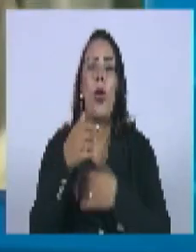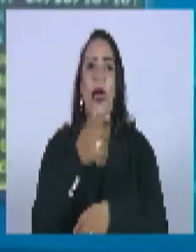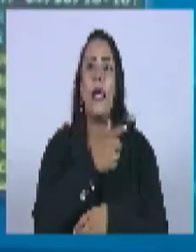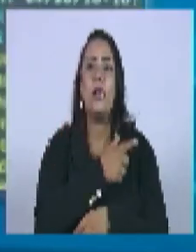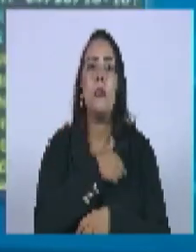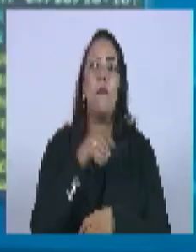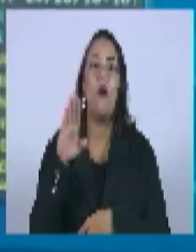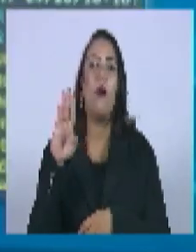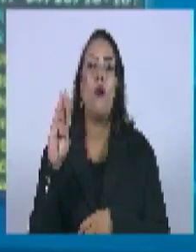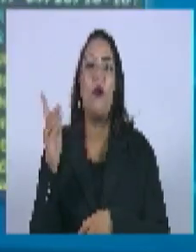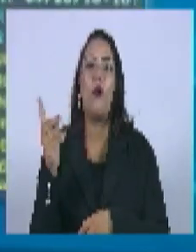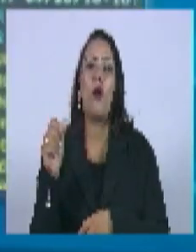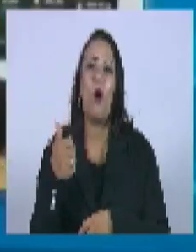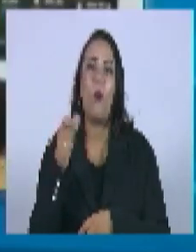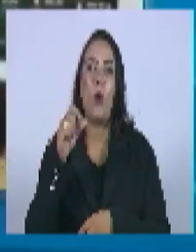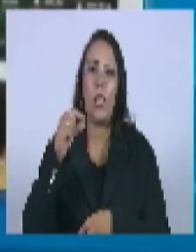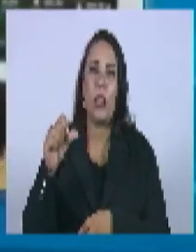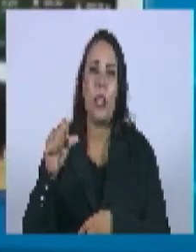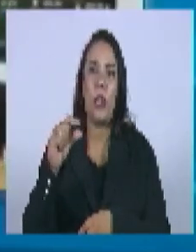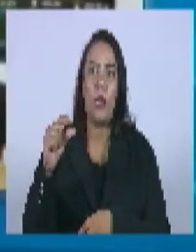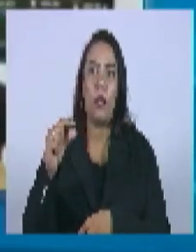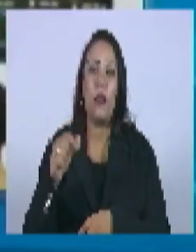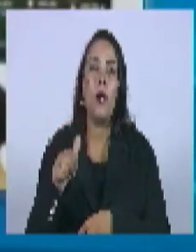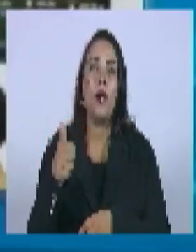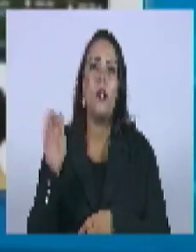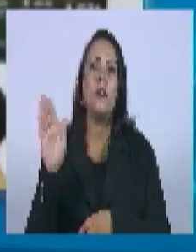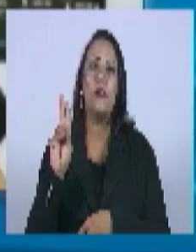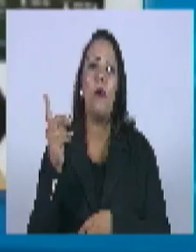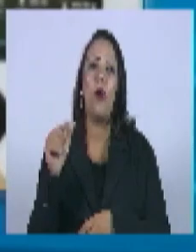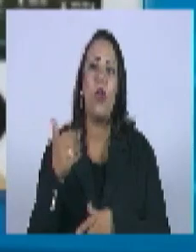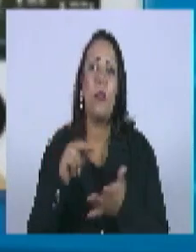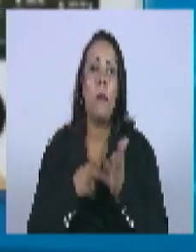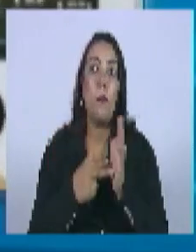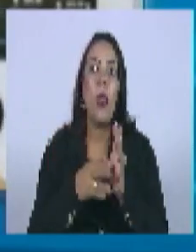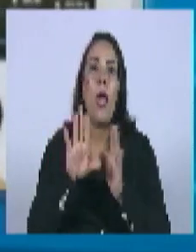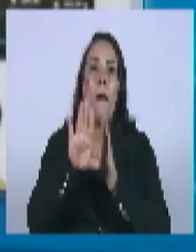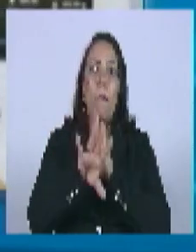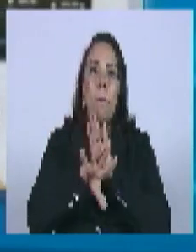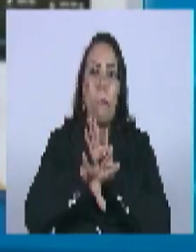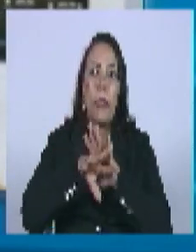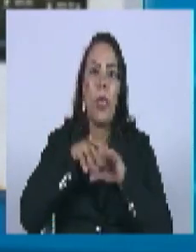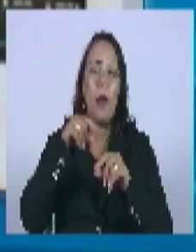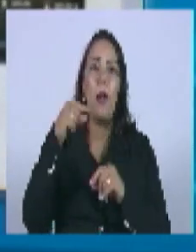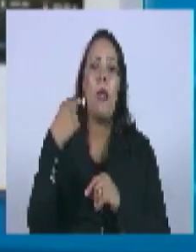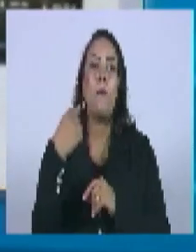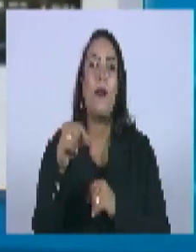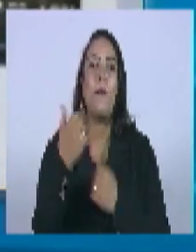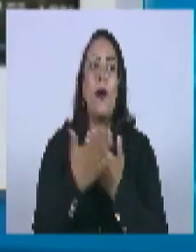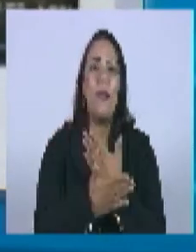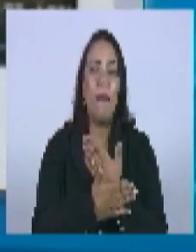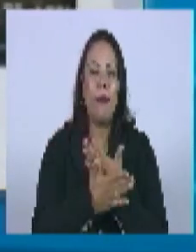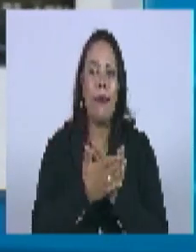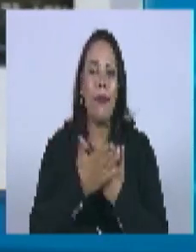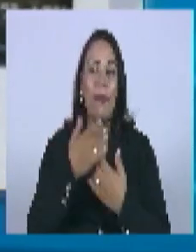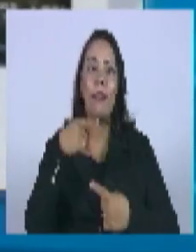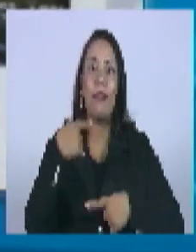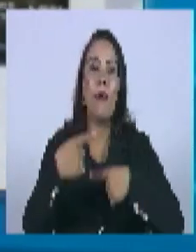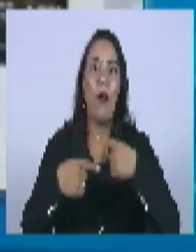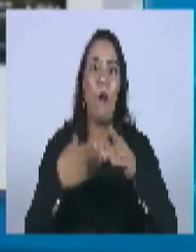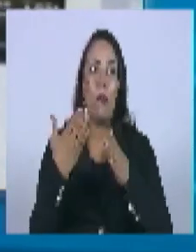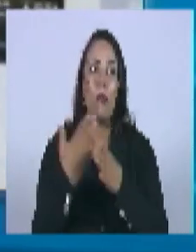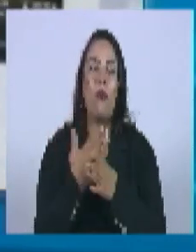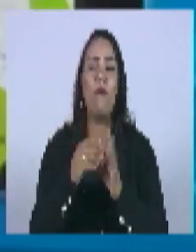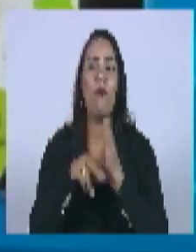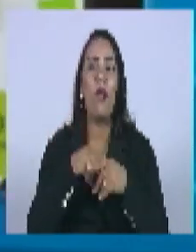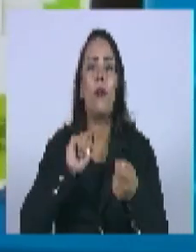كراود سترايك الشركه دي كانت بتحدث بعض برامجها مما ترتب عنه هذا